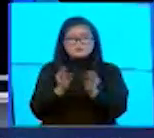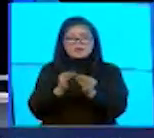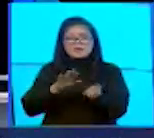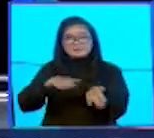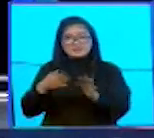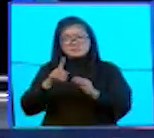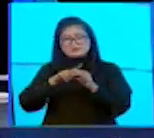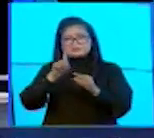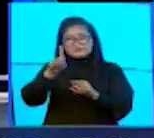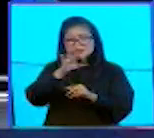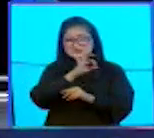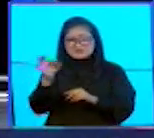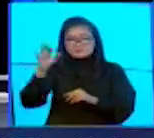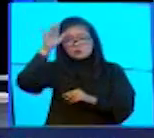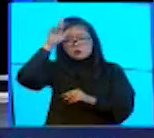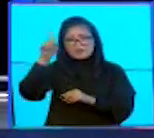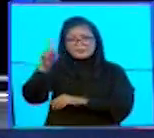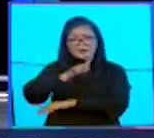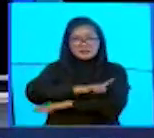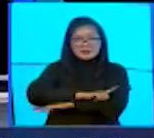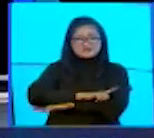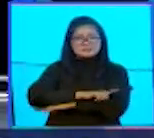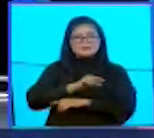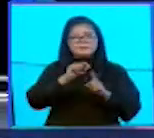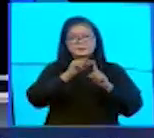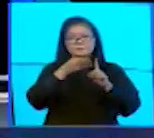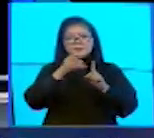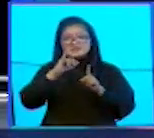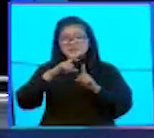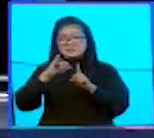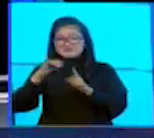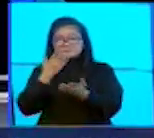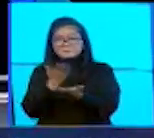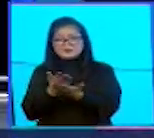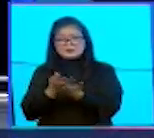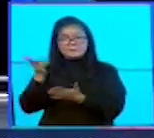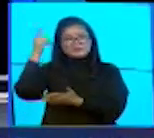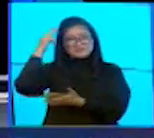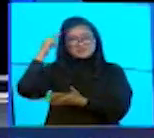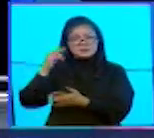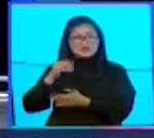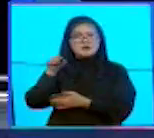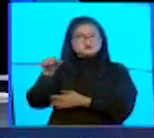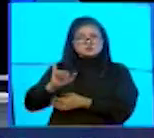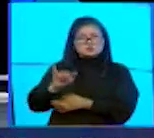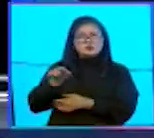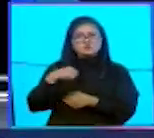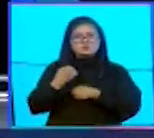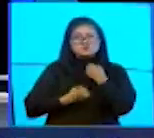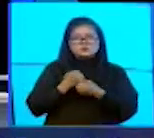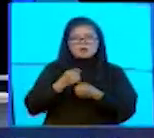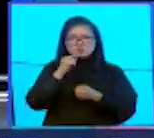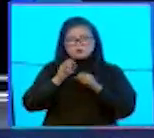hari. Wakil Ketua Umum PBID meminta pemerintah tidak hanya melakukan upaya preventif dengan menggencarkan vaksin, namun juga